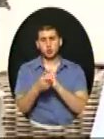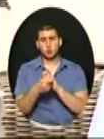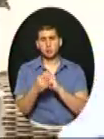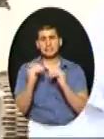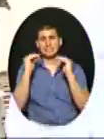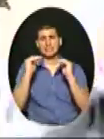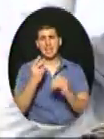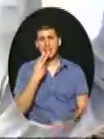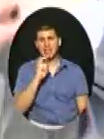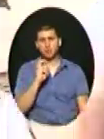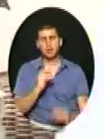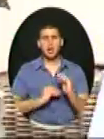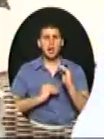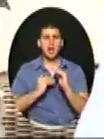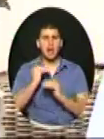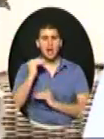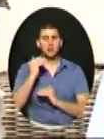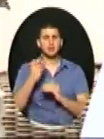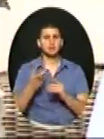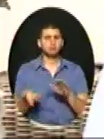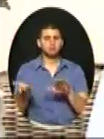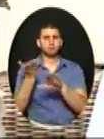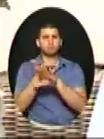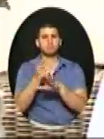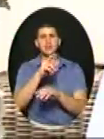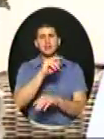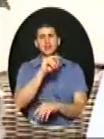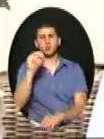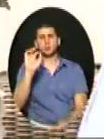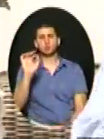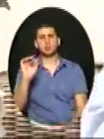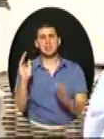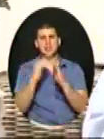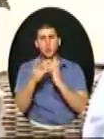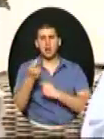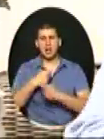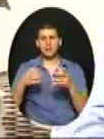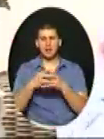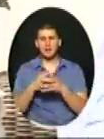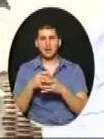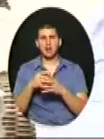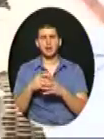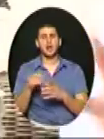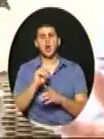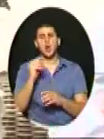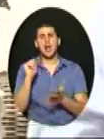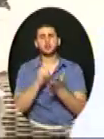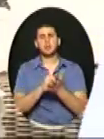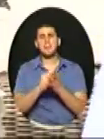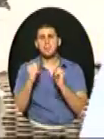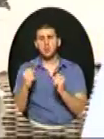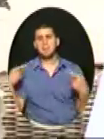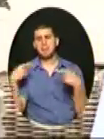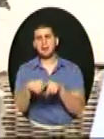העדיפויות העלאת ענייני הדיור החברה והכלכלה לראש סדר העדיפויות לא על חשבון הביטחון אגב אלא במקביל